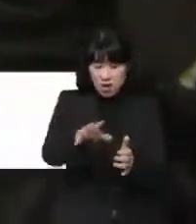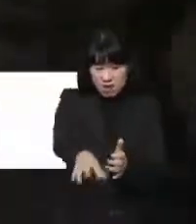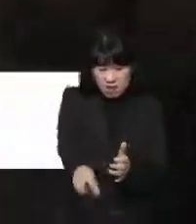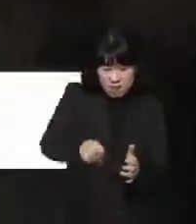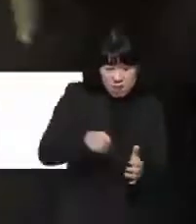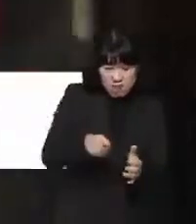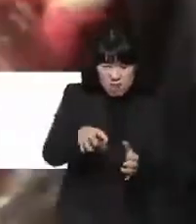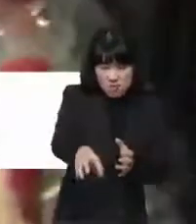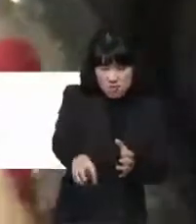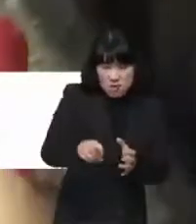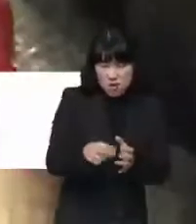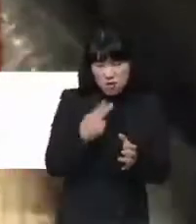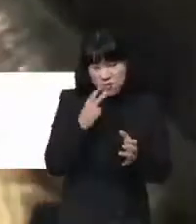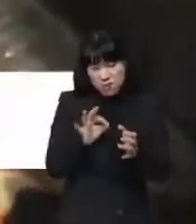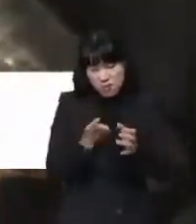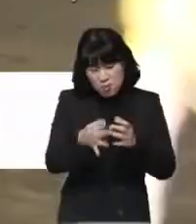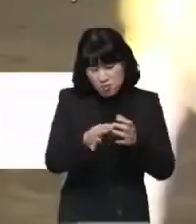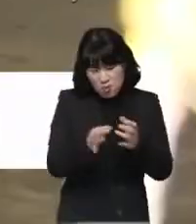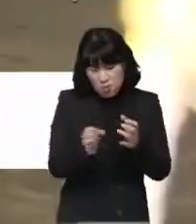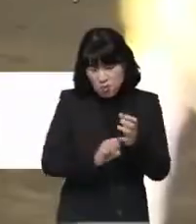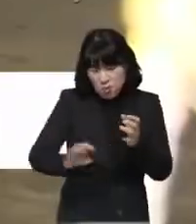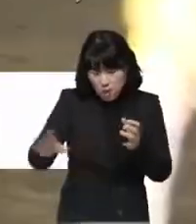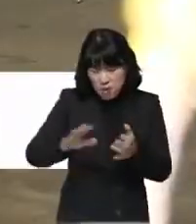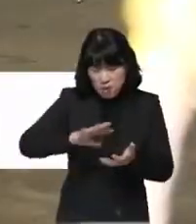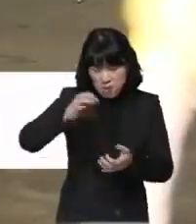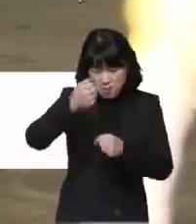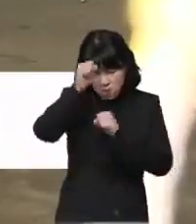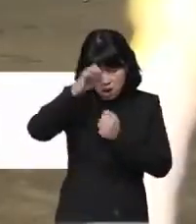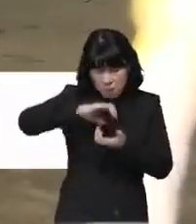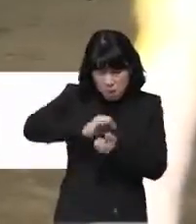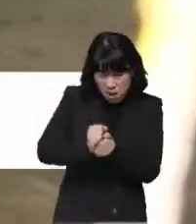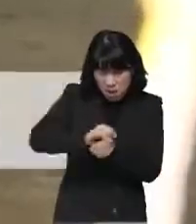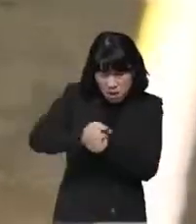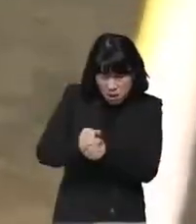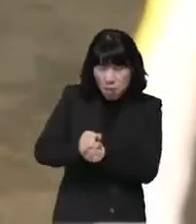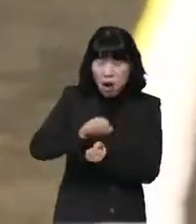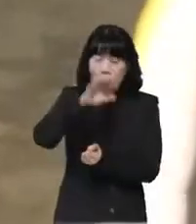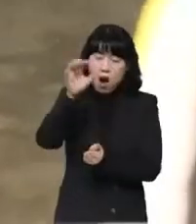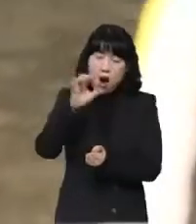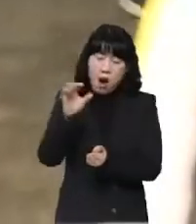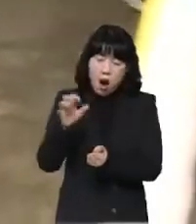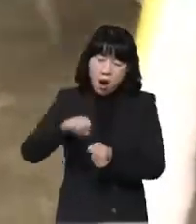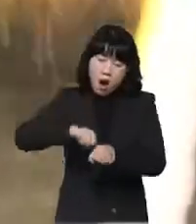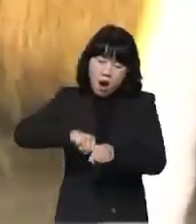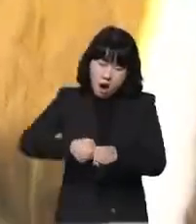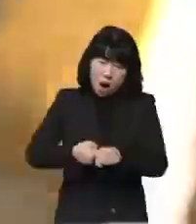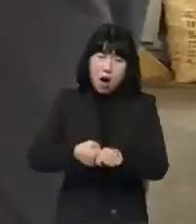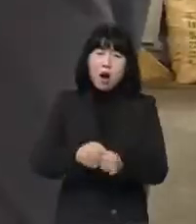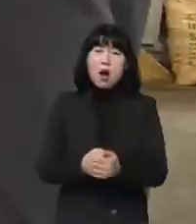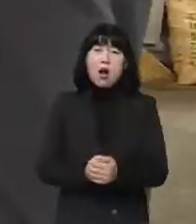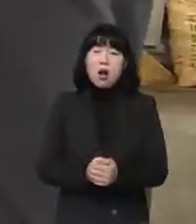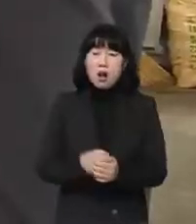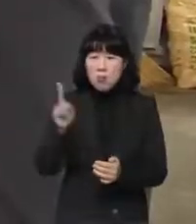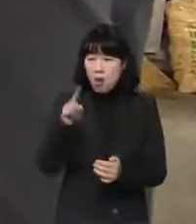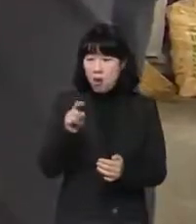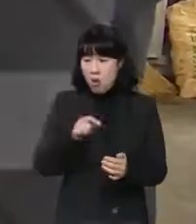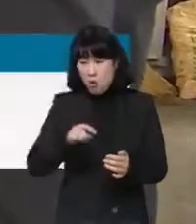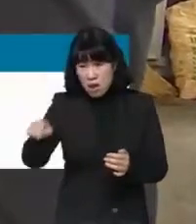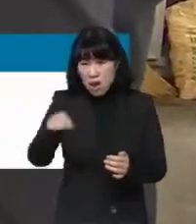페트병을 다시 꺼내 비닐 포장을 뜯어내고 발로 밟아 구기는 작업이 반복됩니다. 그래서 왔다 갔다